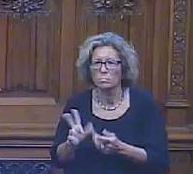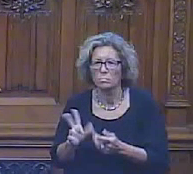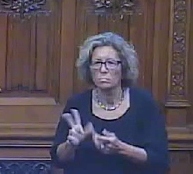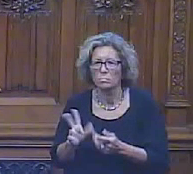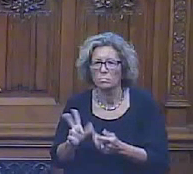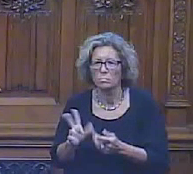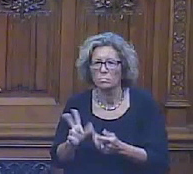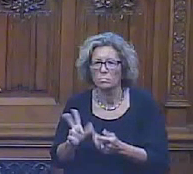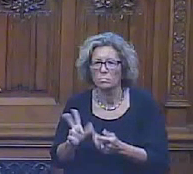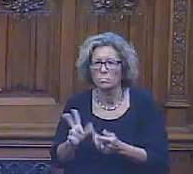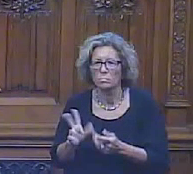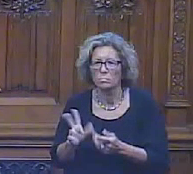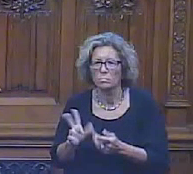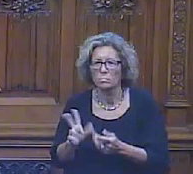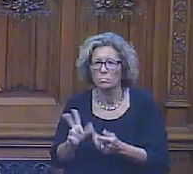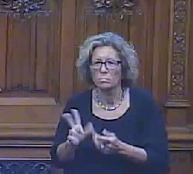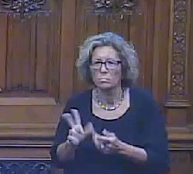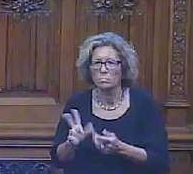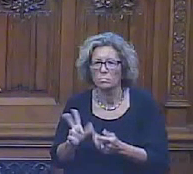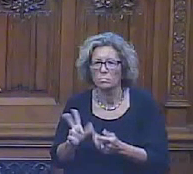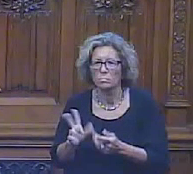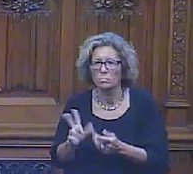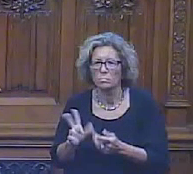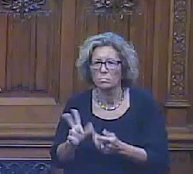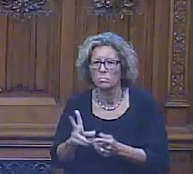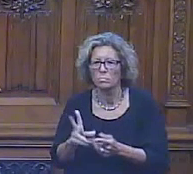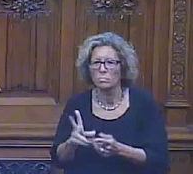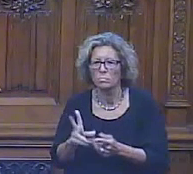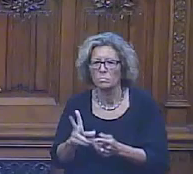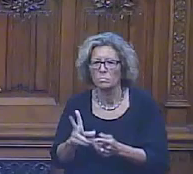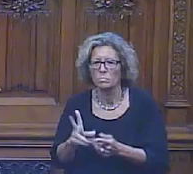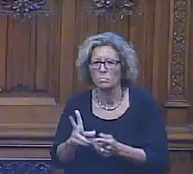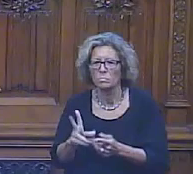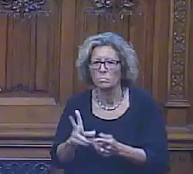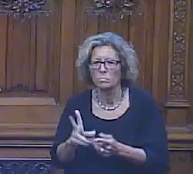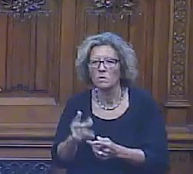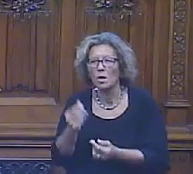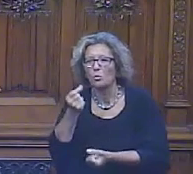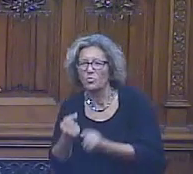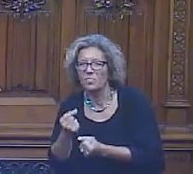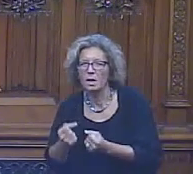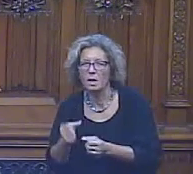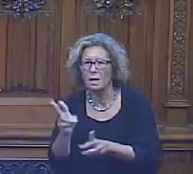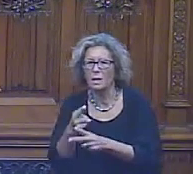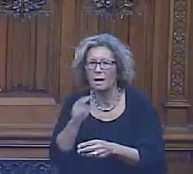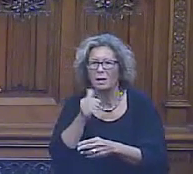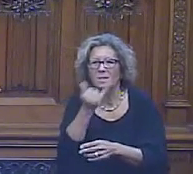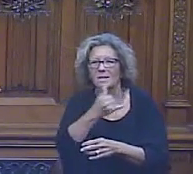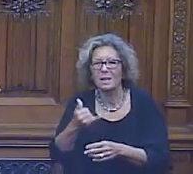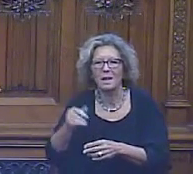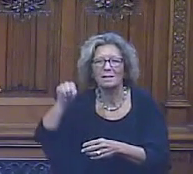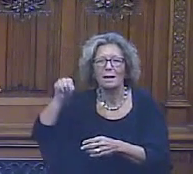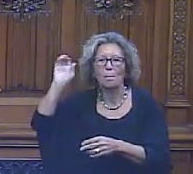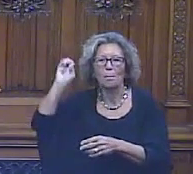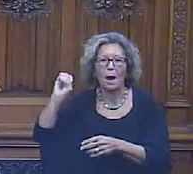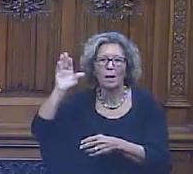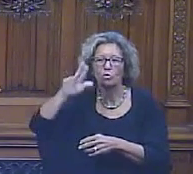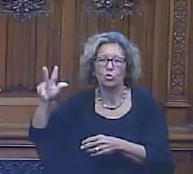Bürgermeister gegeben hat in der Presse, wo es auch um die Integrationsprobleme salopp, naja, halt schwierig. Man kann halt nicht aus jedem Macho